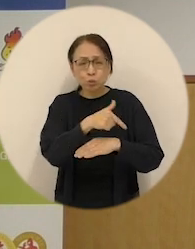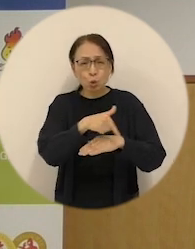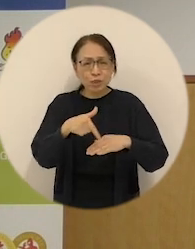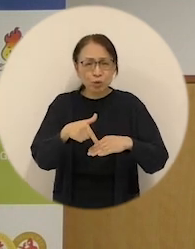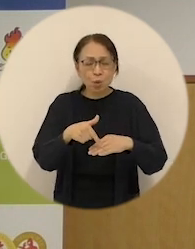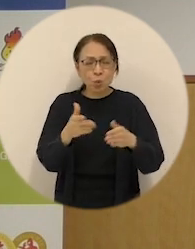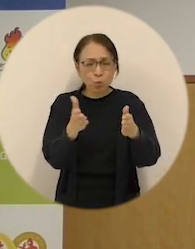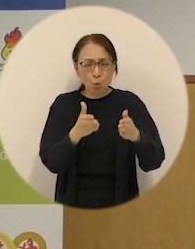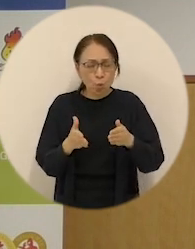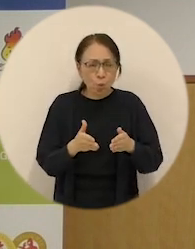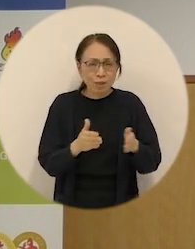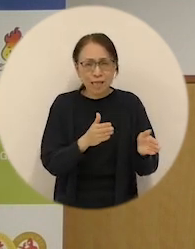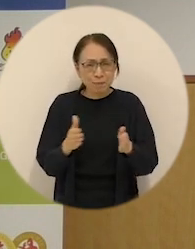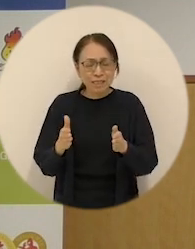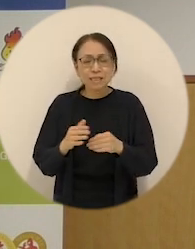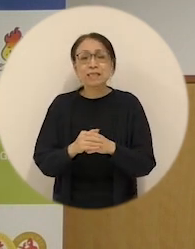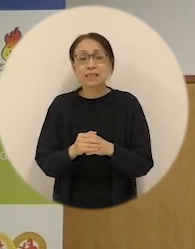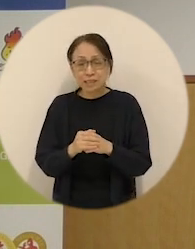道路整備事業